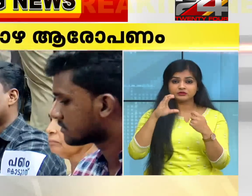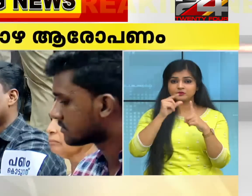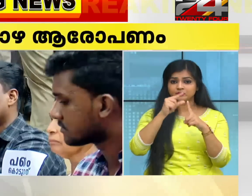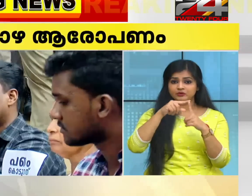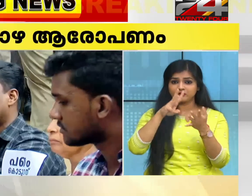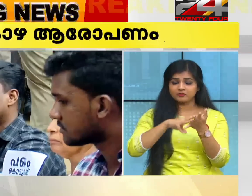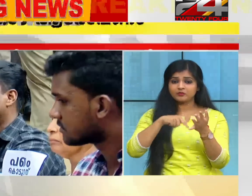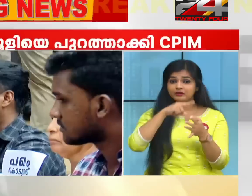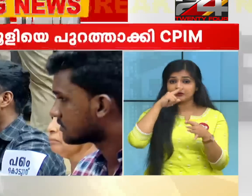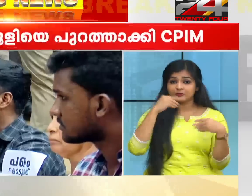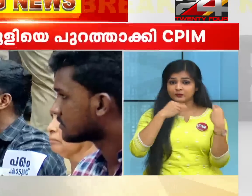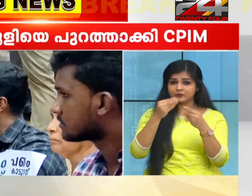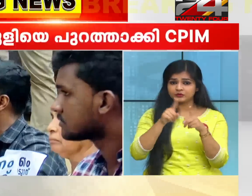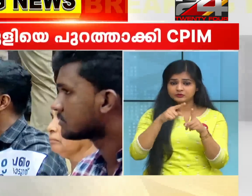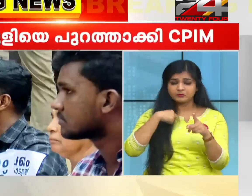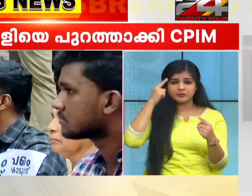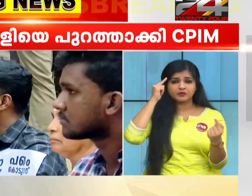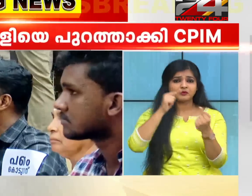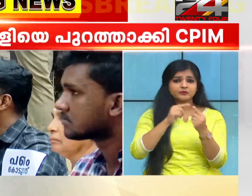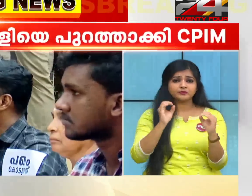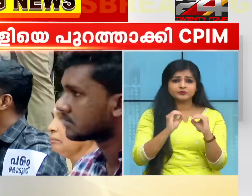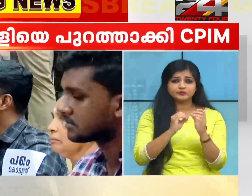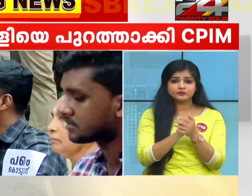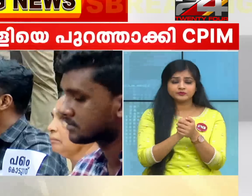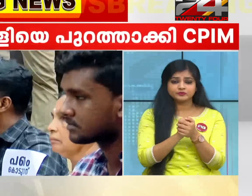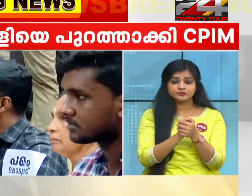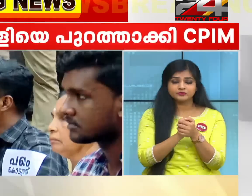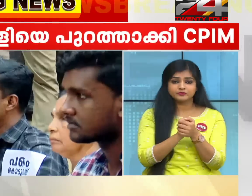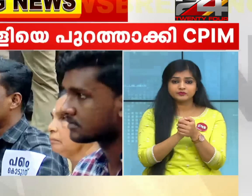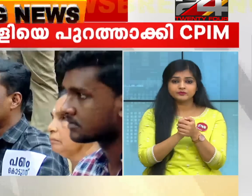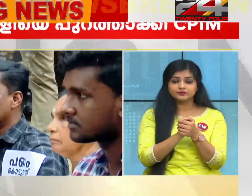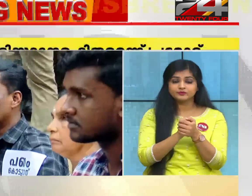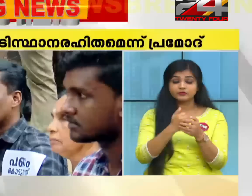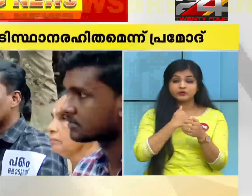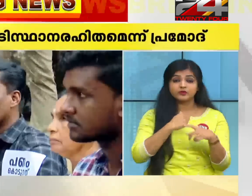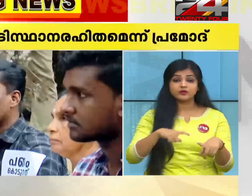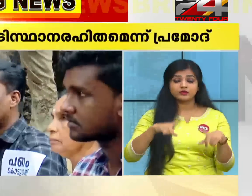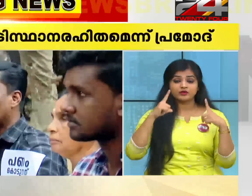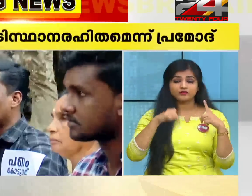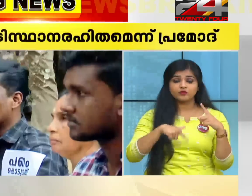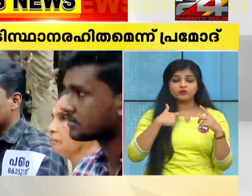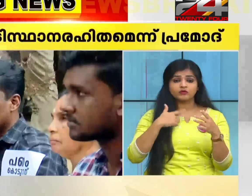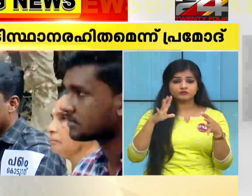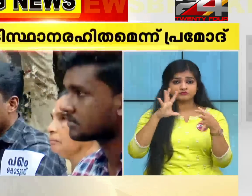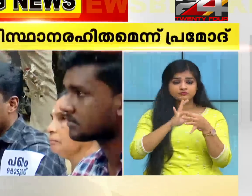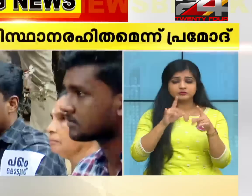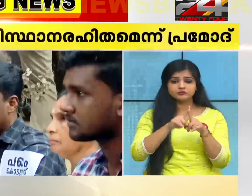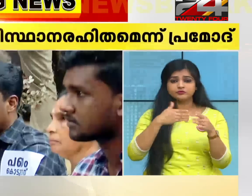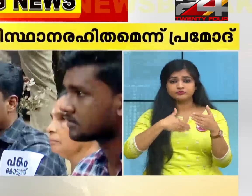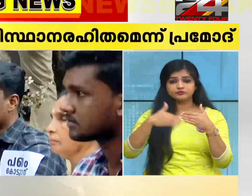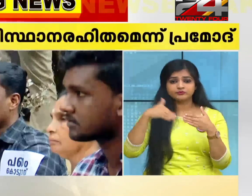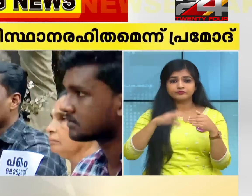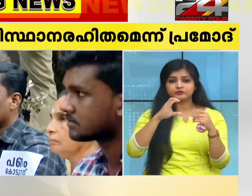ഒരു കാരണവശാലും ഞാൻ ആഗ്രഹിക്കുന്നില്ല. ഒരു കാരണവശാലും എൻ്റെ ജീവിതത്തിൻ്റെ ഒരു ഭാഗമാണത്. അങ്ങനെ